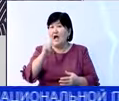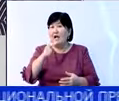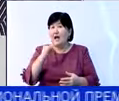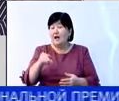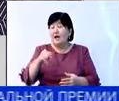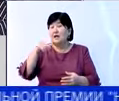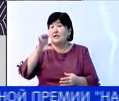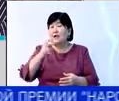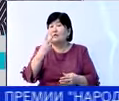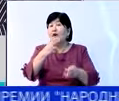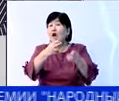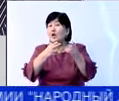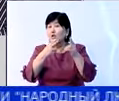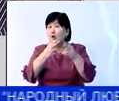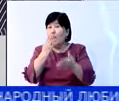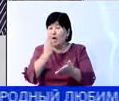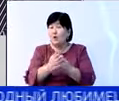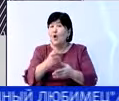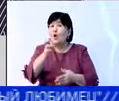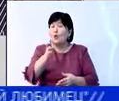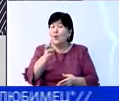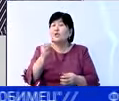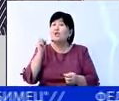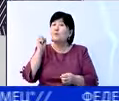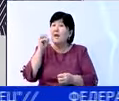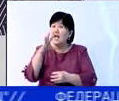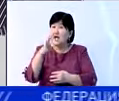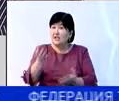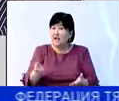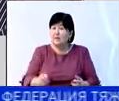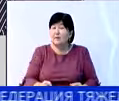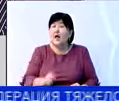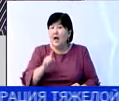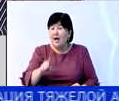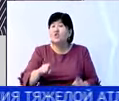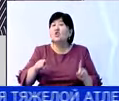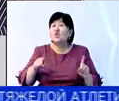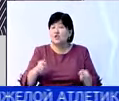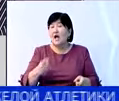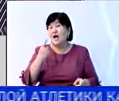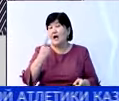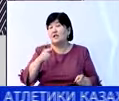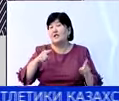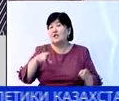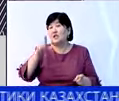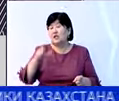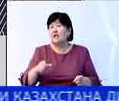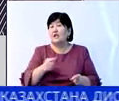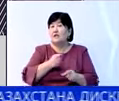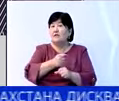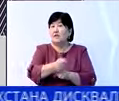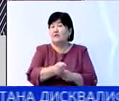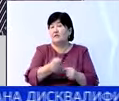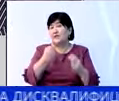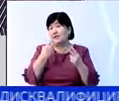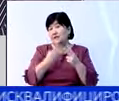салоне гладкоствольное оружие, нож и прожектор. Они задержаны. Один из задержанных водворен